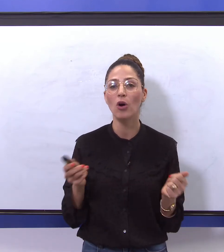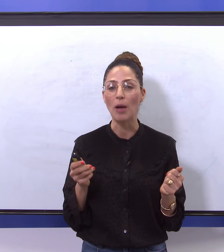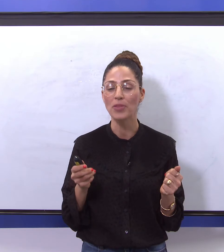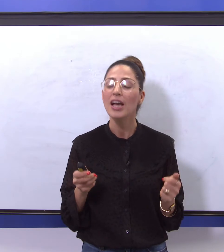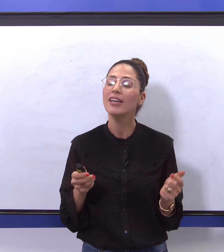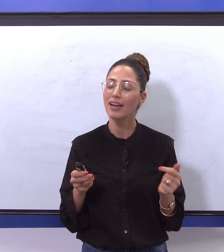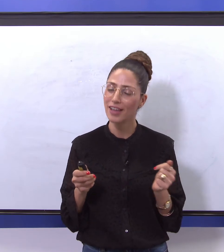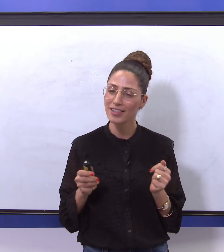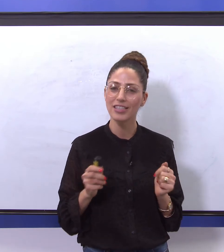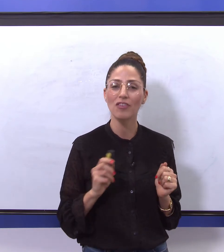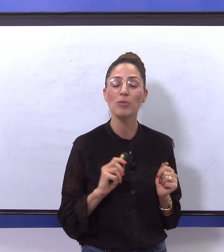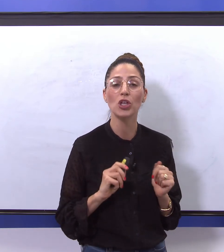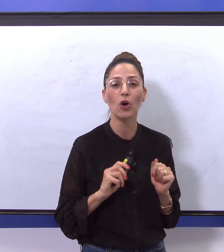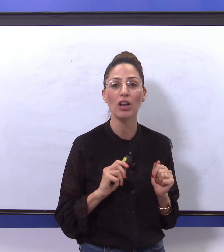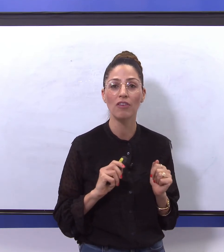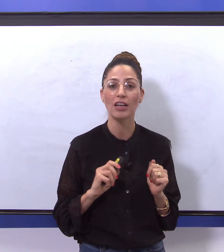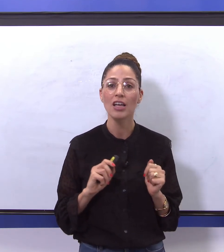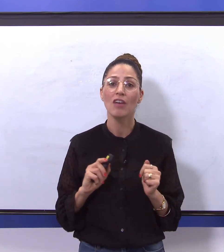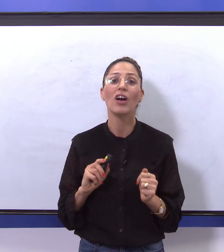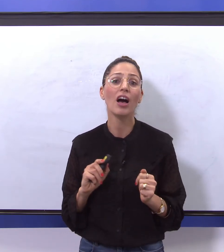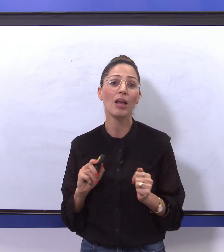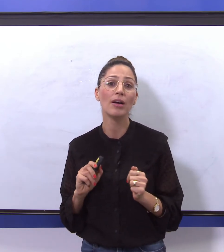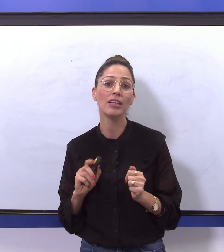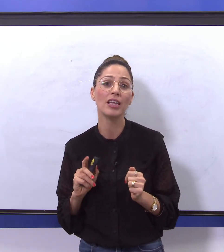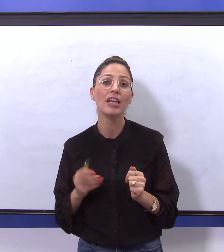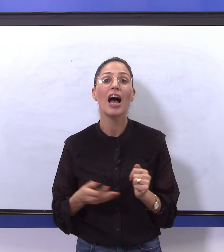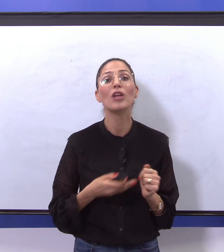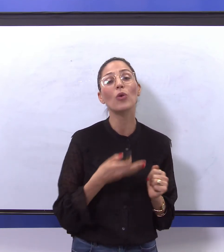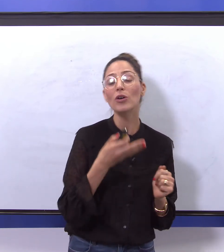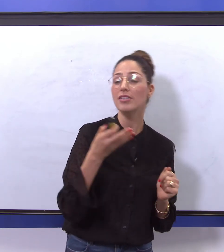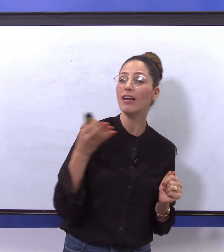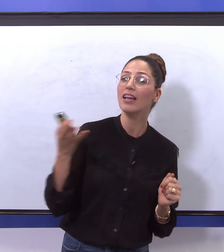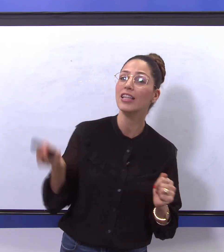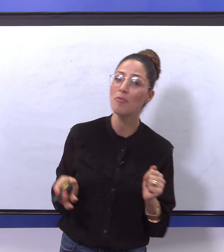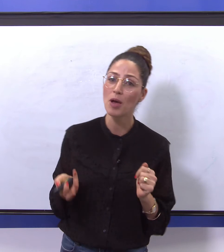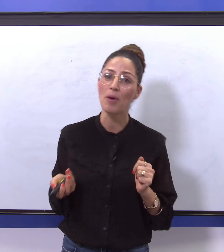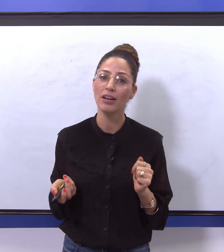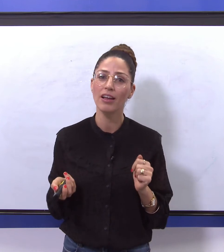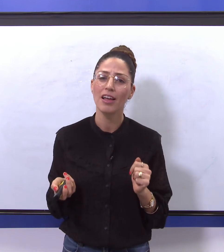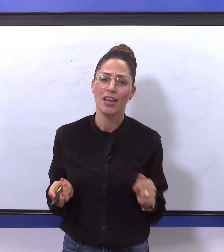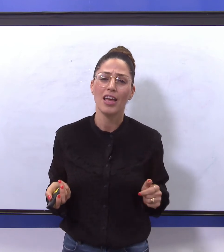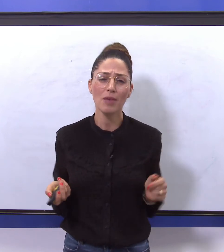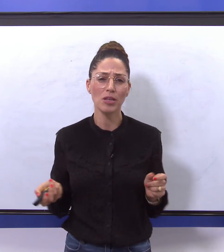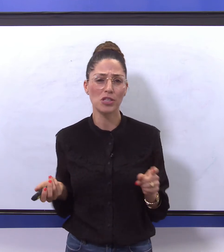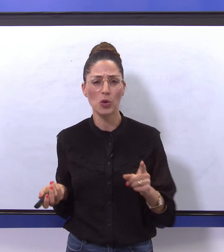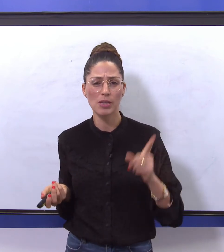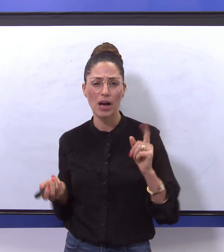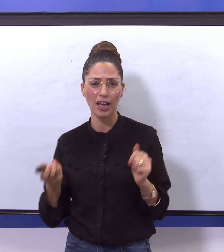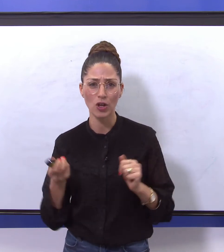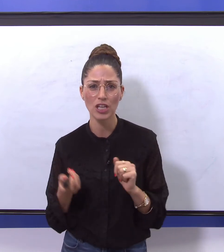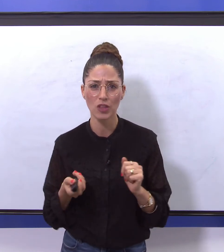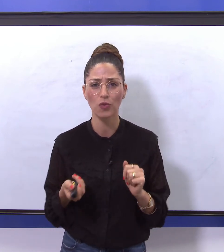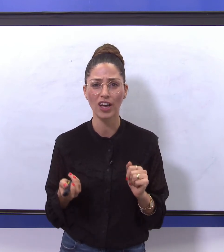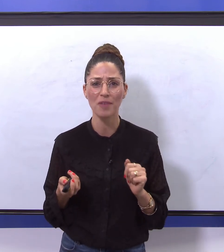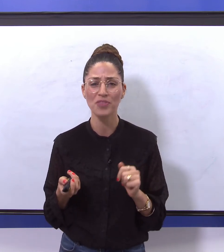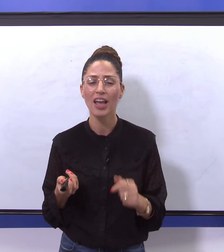ילדים בעולם. כן, כן, זה ספר בשחור לבן, וכך למדתי על נורי קוסן, הילדה מיפן. אם תמצאו את זה